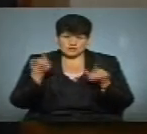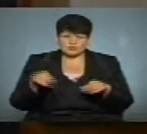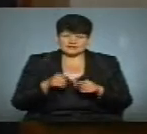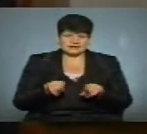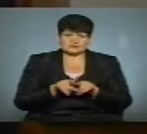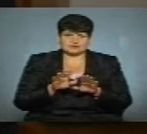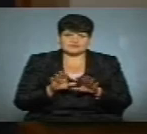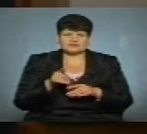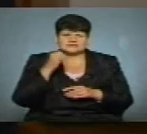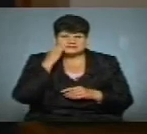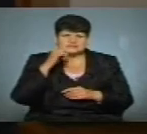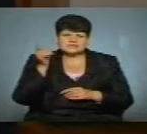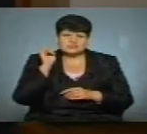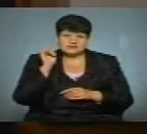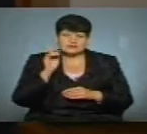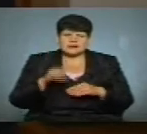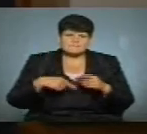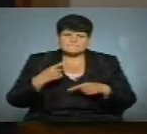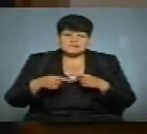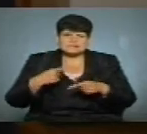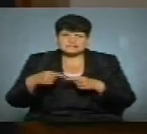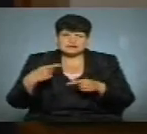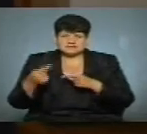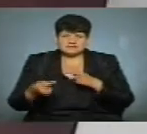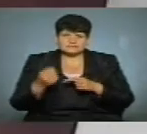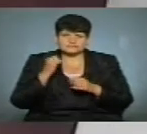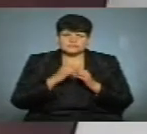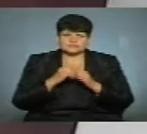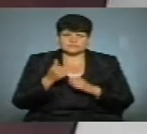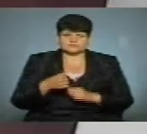адже вона старовинна, яка передавалася з покоління в покоління.